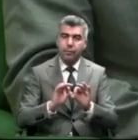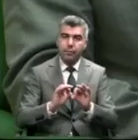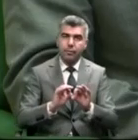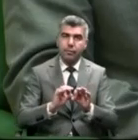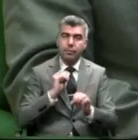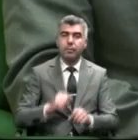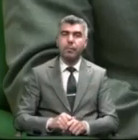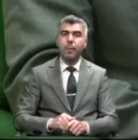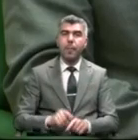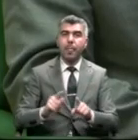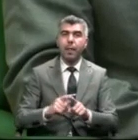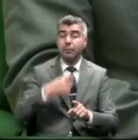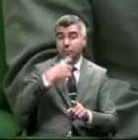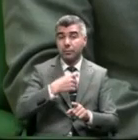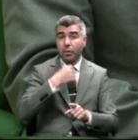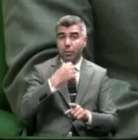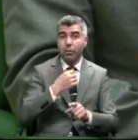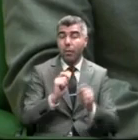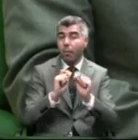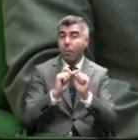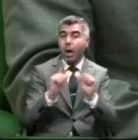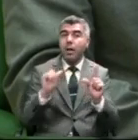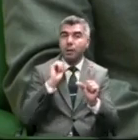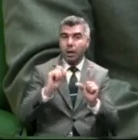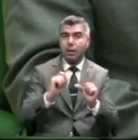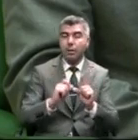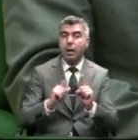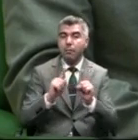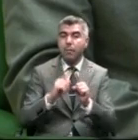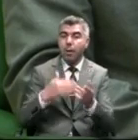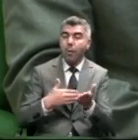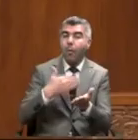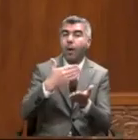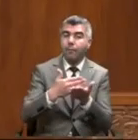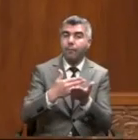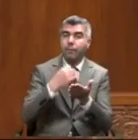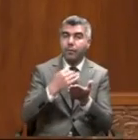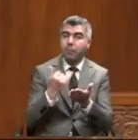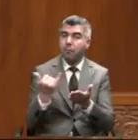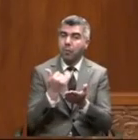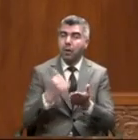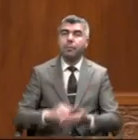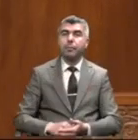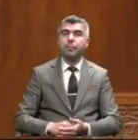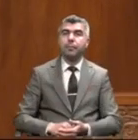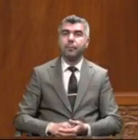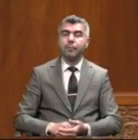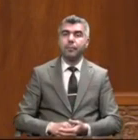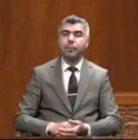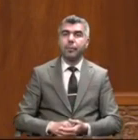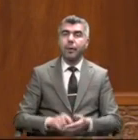اسطر بشكل واضح على الحد من هذه التداعيات على عكس